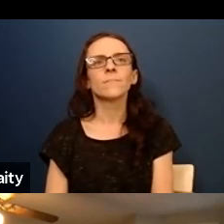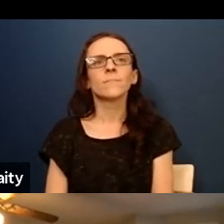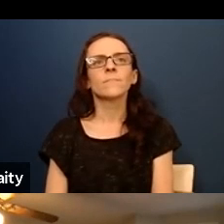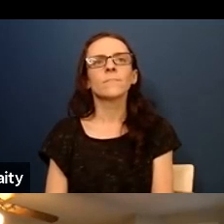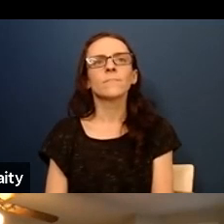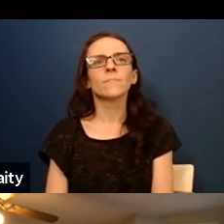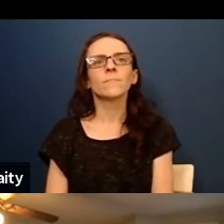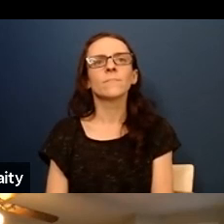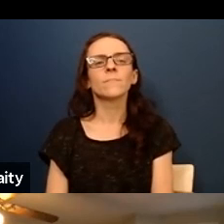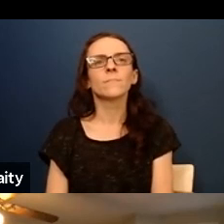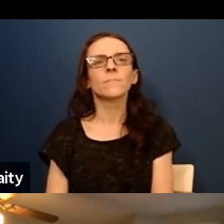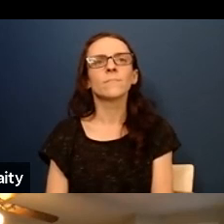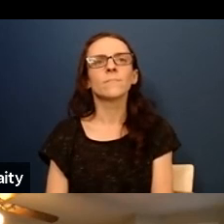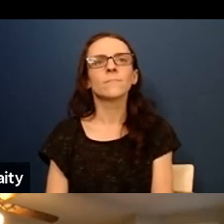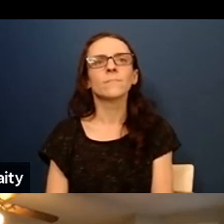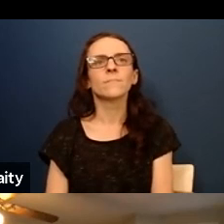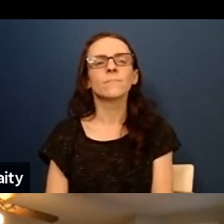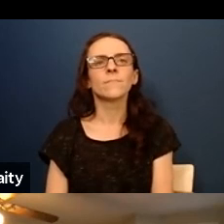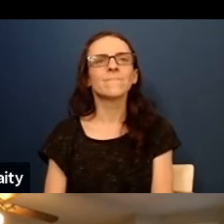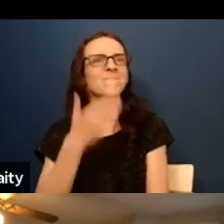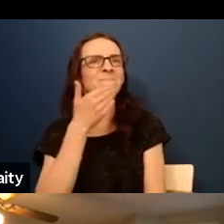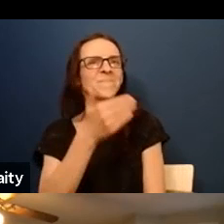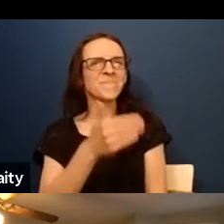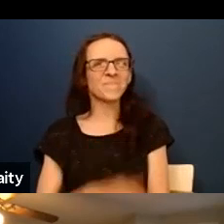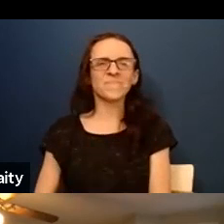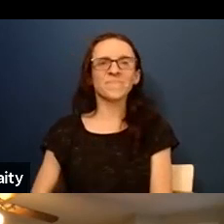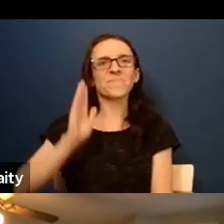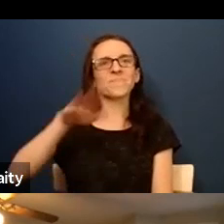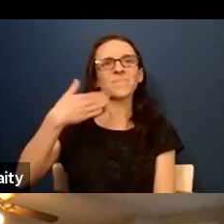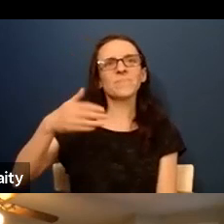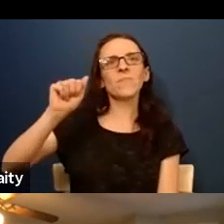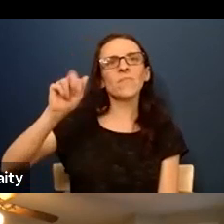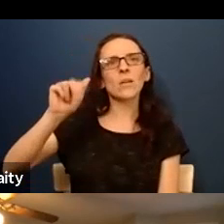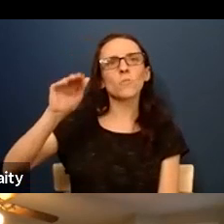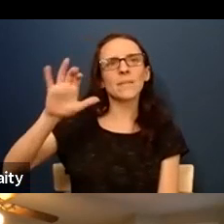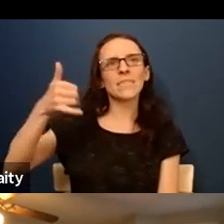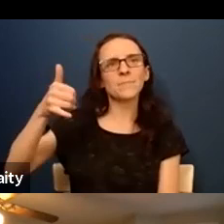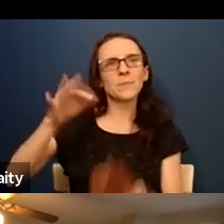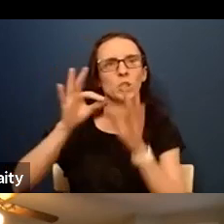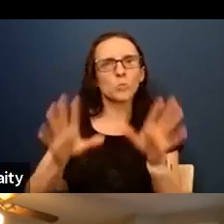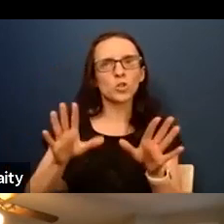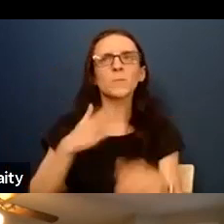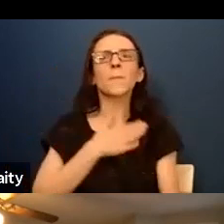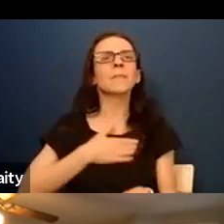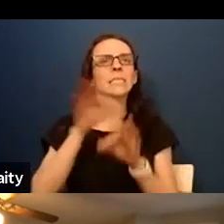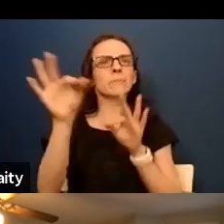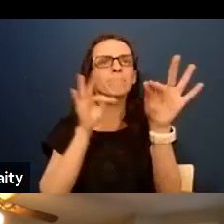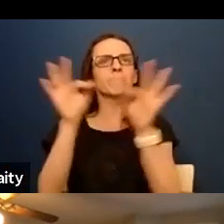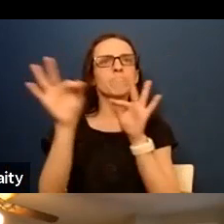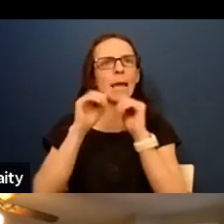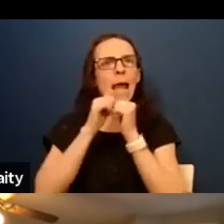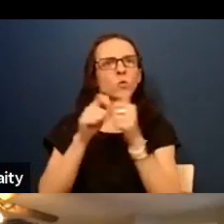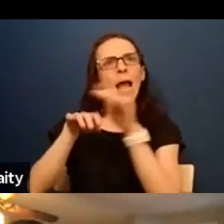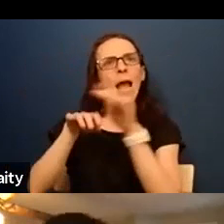Merci beaucoup. Thank you. Our Arabic interpreter is Ahmed Al-Rubaye. Please give the Zoom